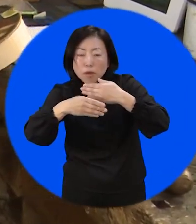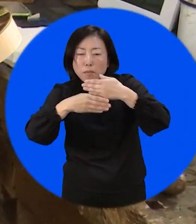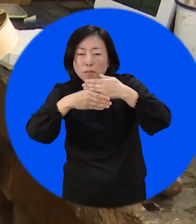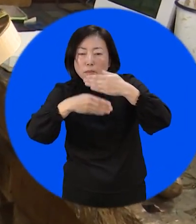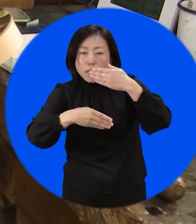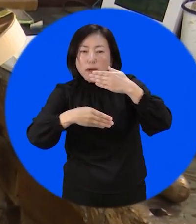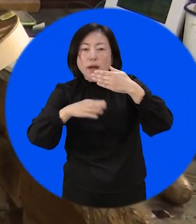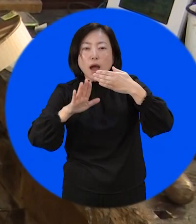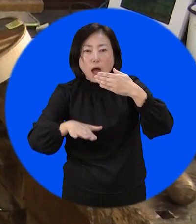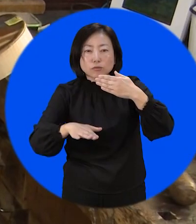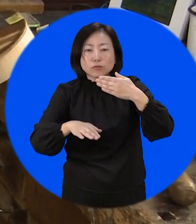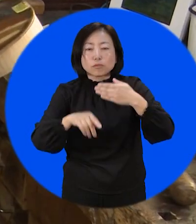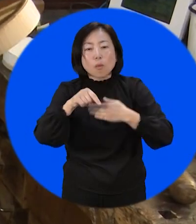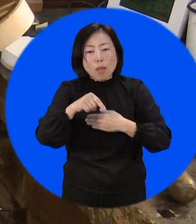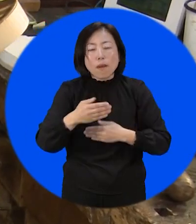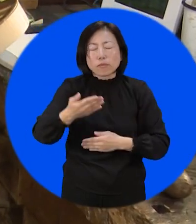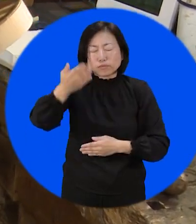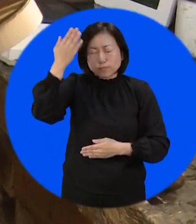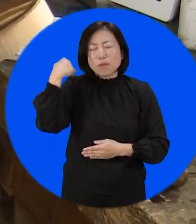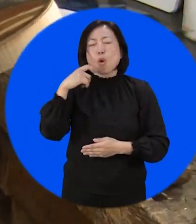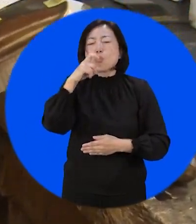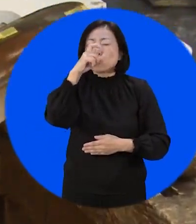100年以上経ってるんで、